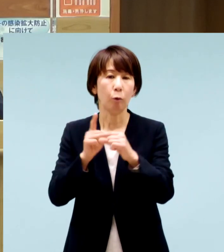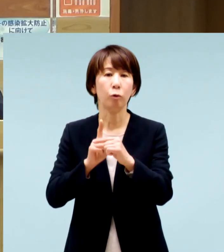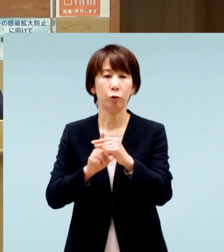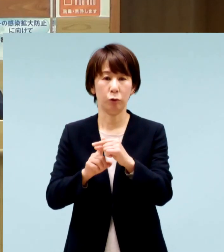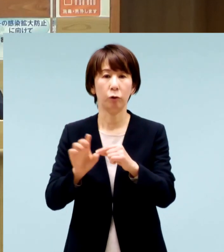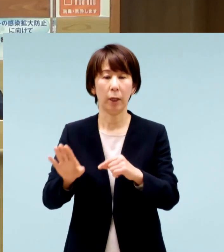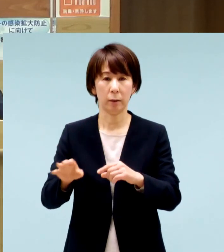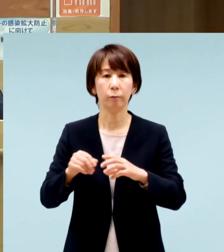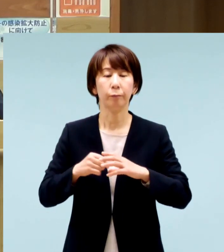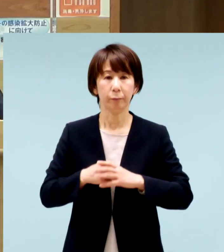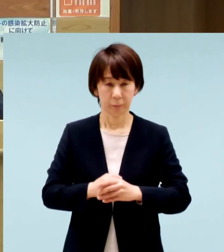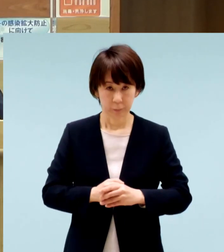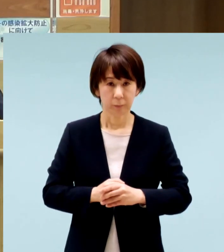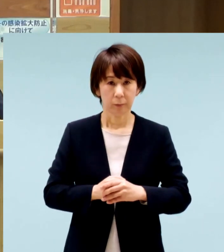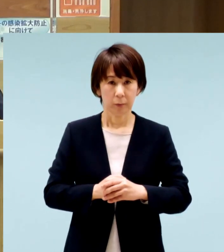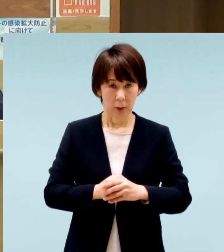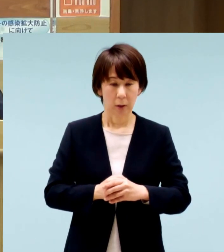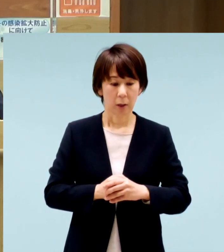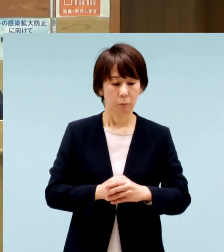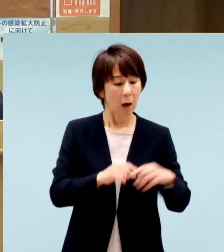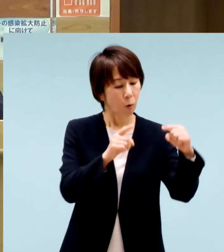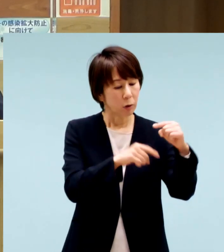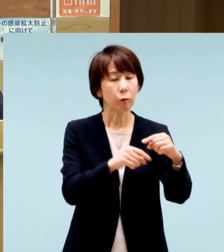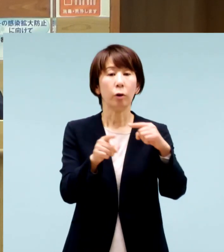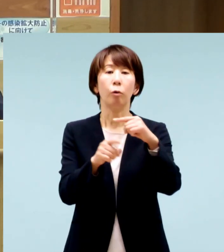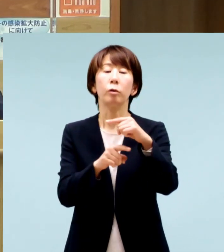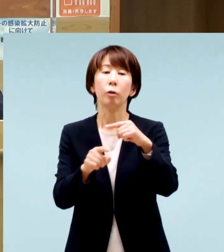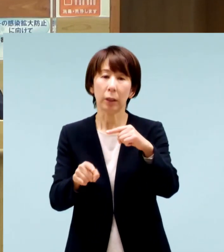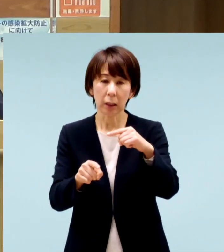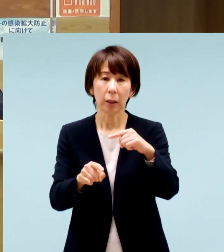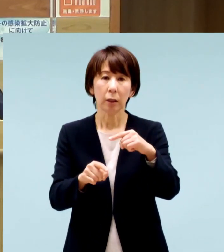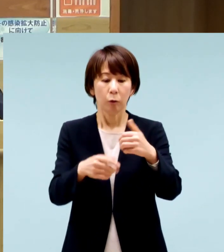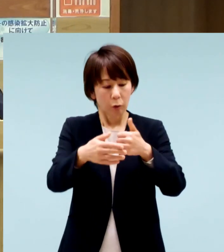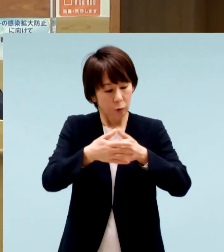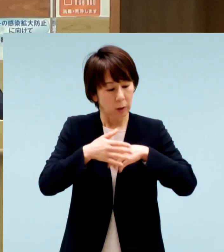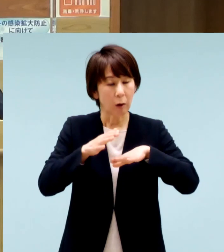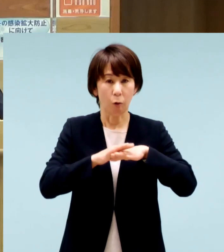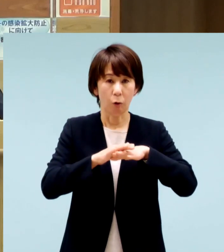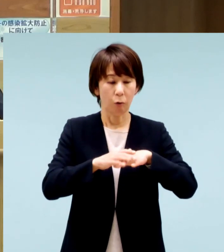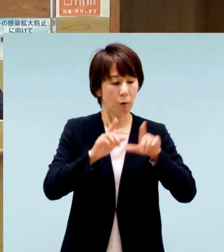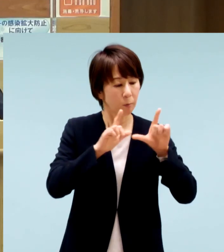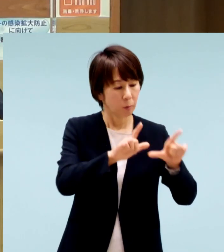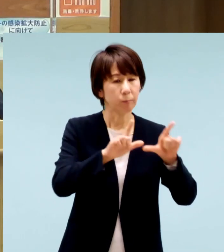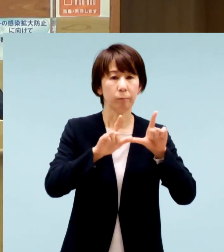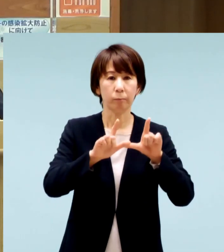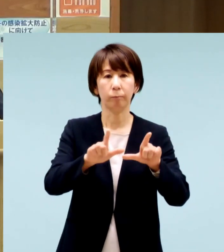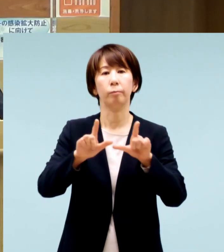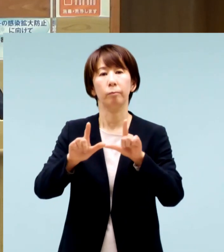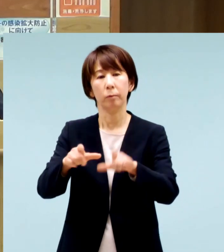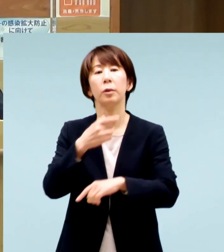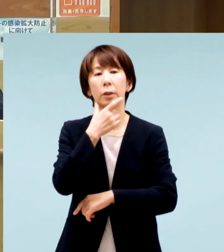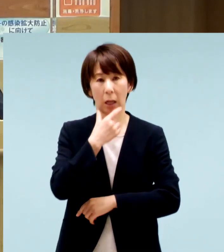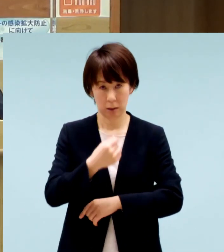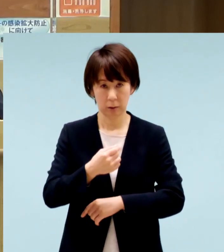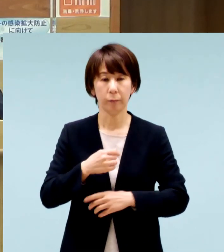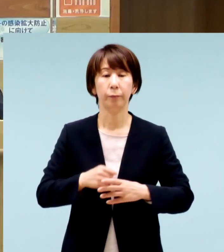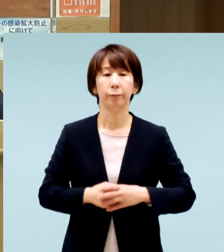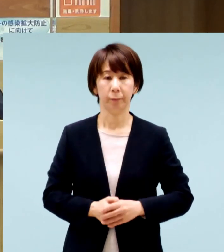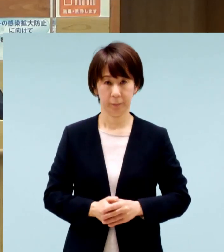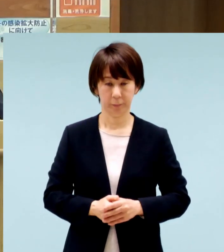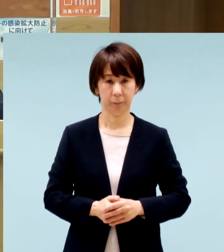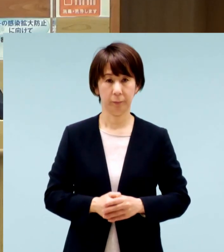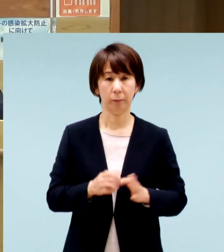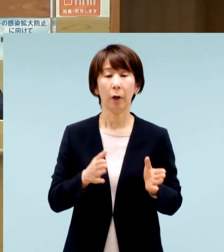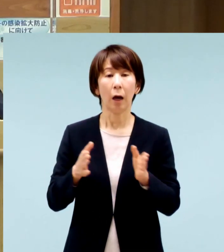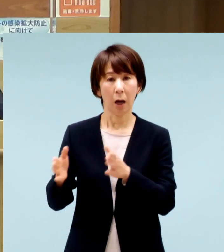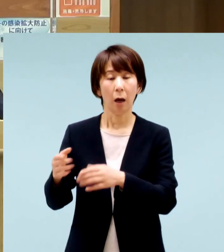しまして、救済策の内容についてご連絡をさせていただきたいというふうに考えています。それと教員の